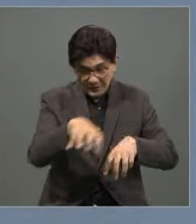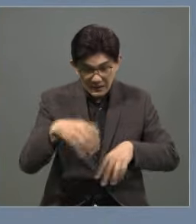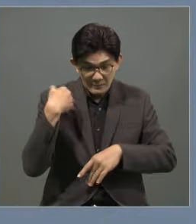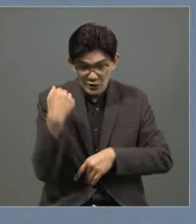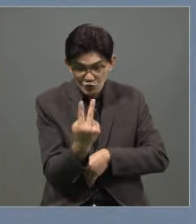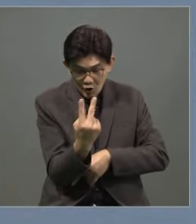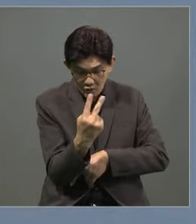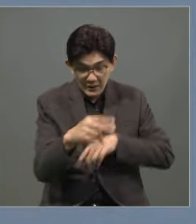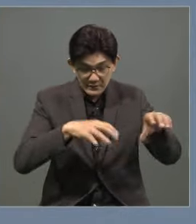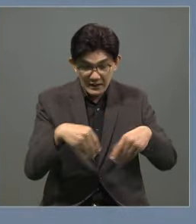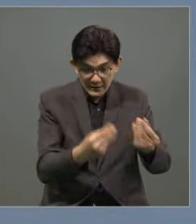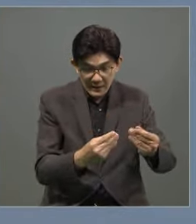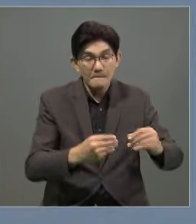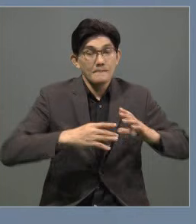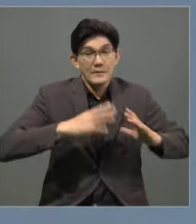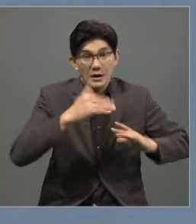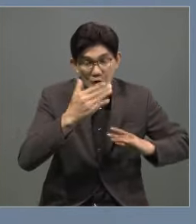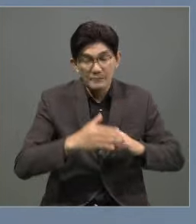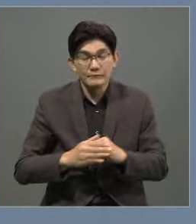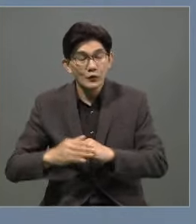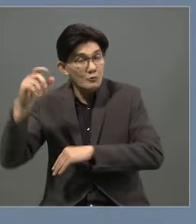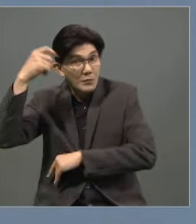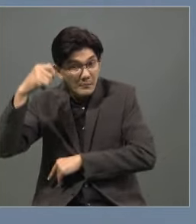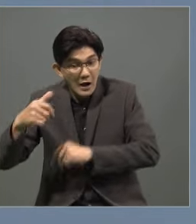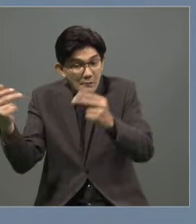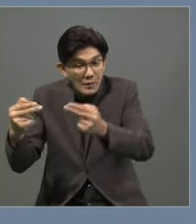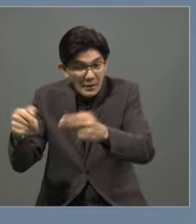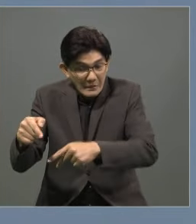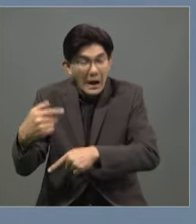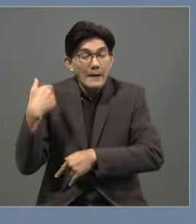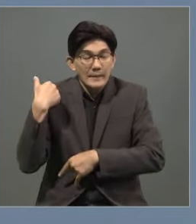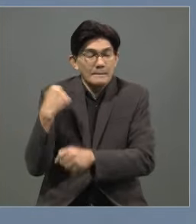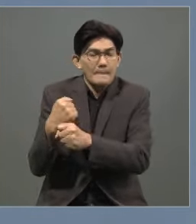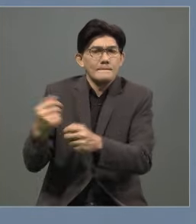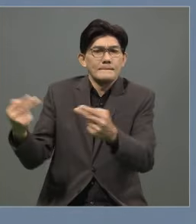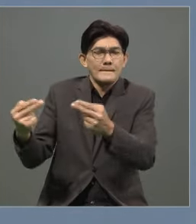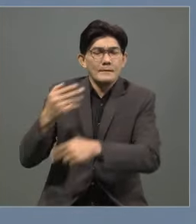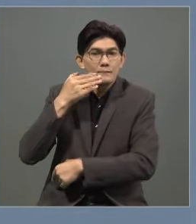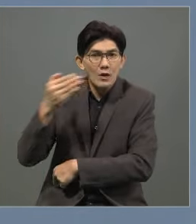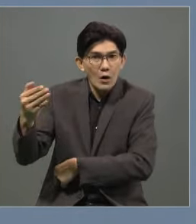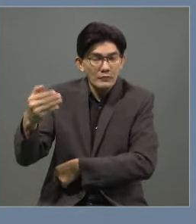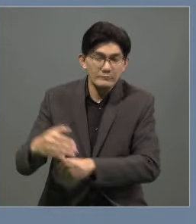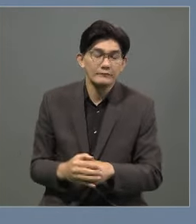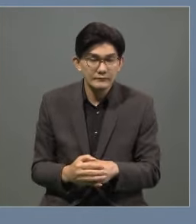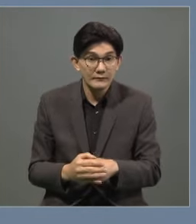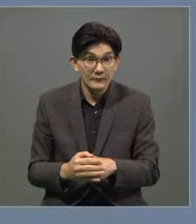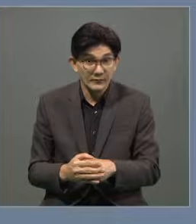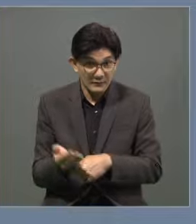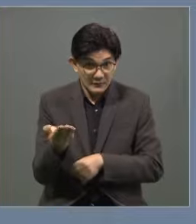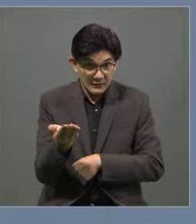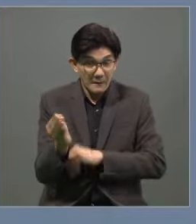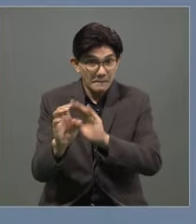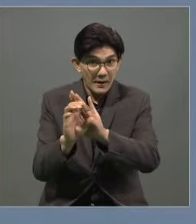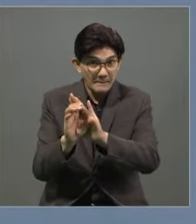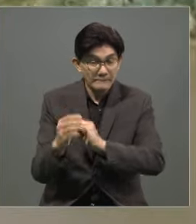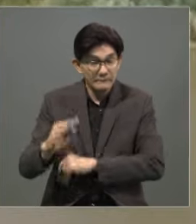บริเวณชายแดนเเมียนมาร์ฝั่งจังหวัดเมียววดีเนี่ยตอนนี้นะยังคงมีการสู้รบกันอย่างต่อเนื่องที่เราเห็นภาพเนี่ยเป็นภาพ